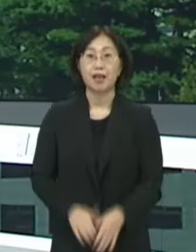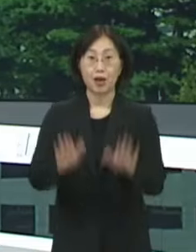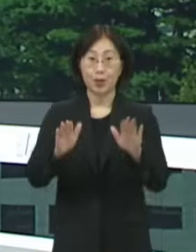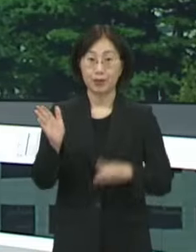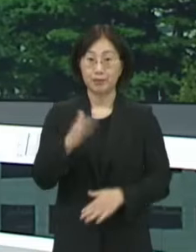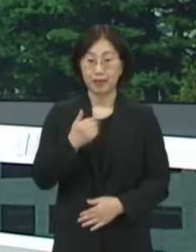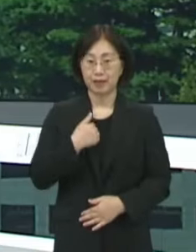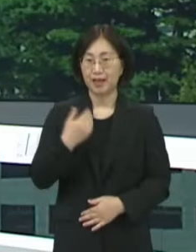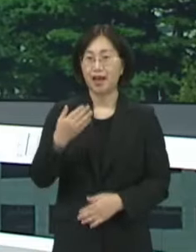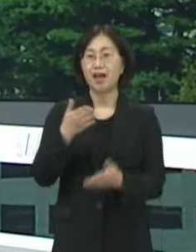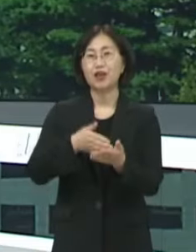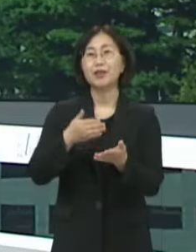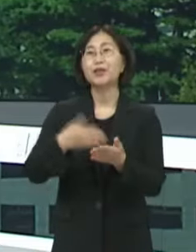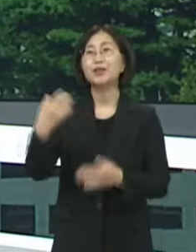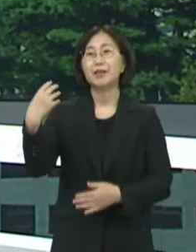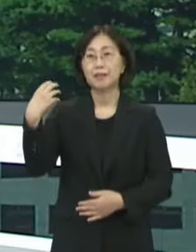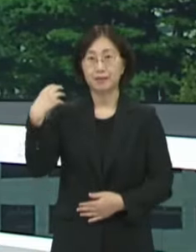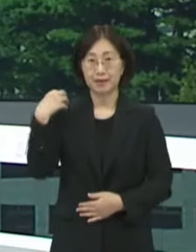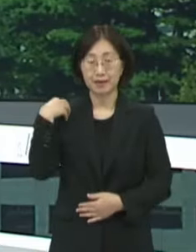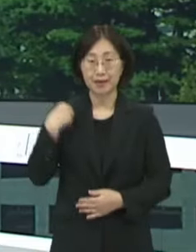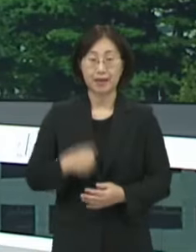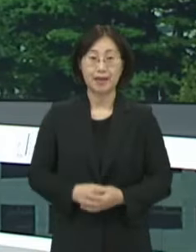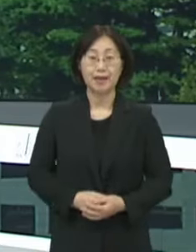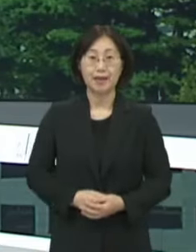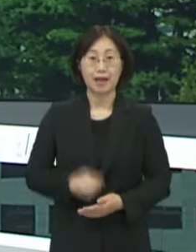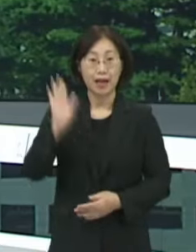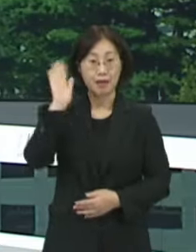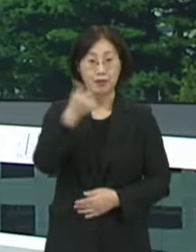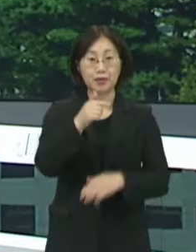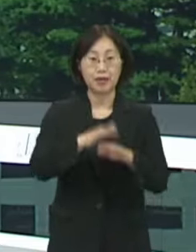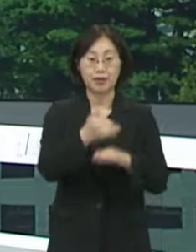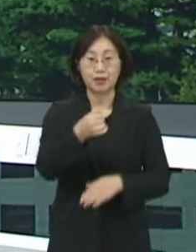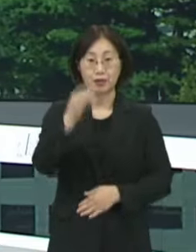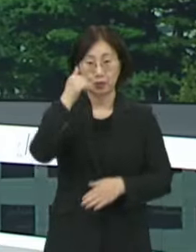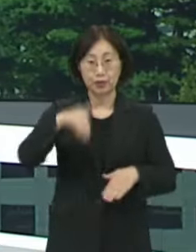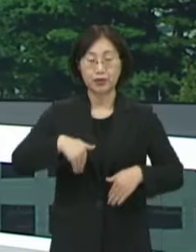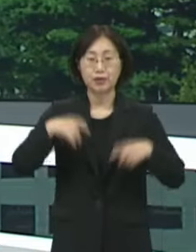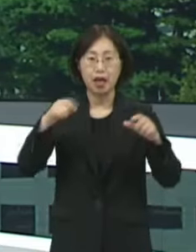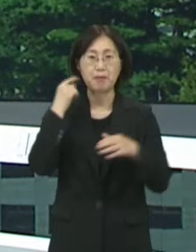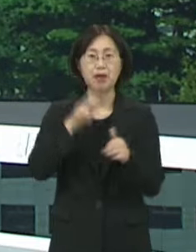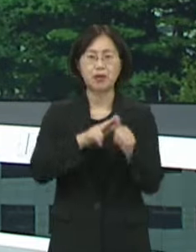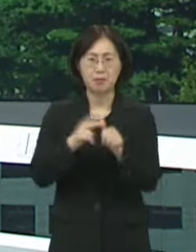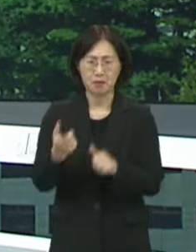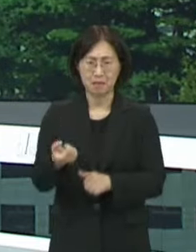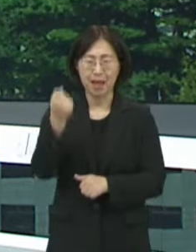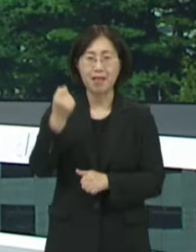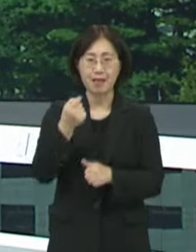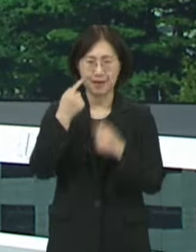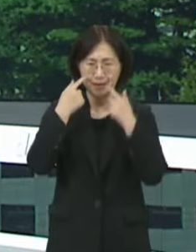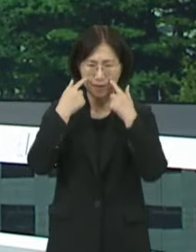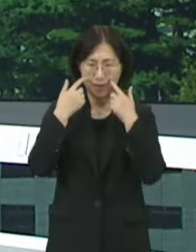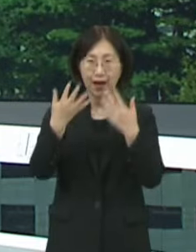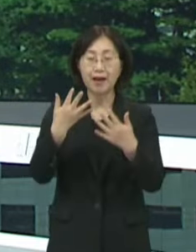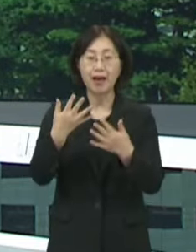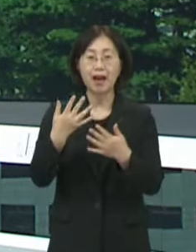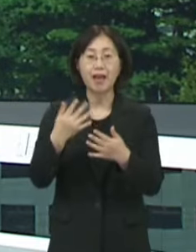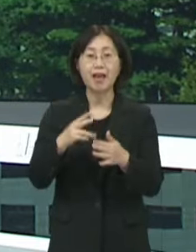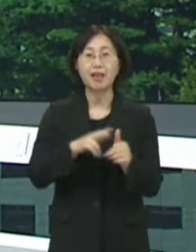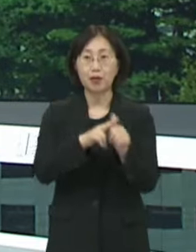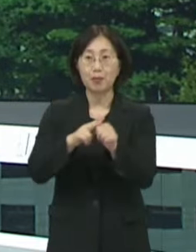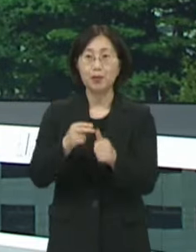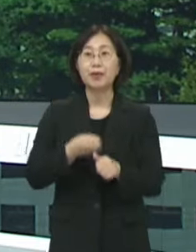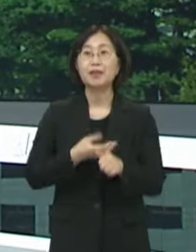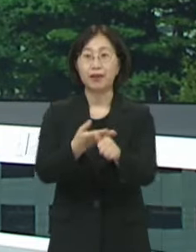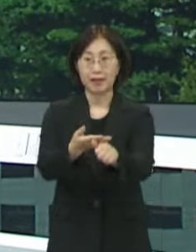오늘부터 제가 TJB 8시 뉴스를 진행합니다 대전세종 충남의 다양한 소식들 신속 정확하게 전달해 드리겠습니다